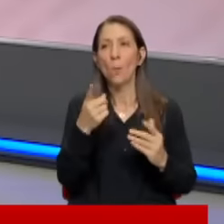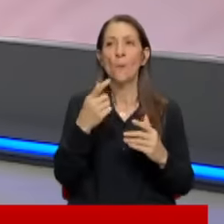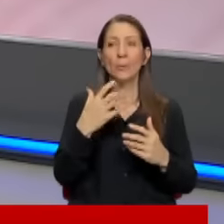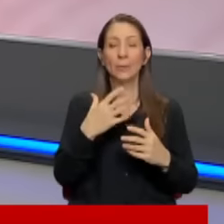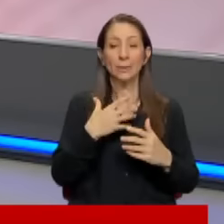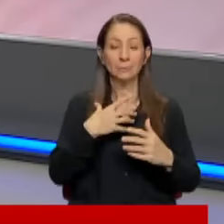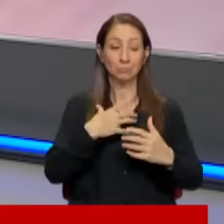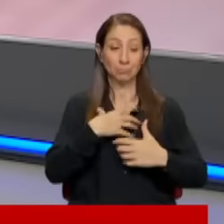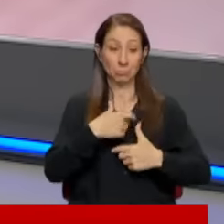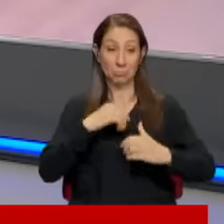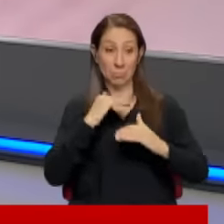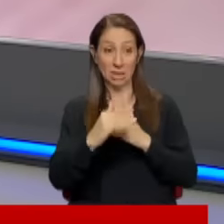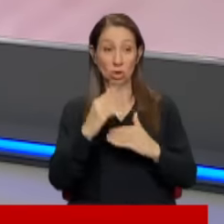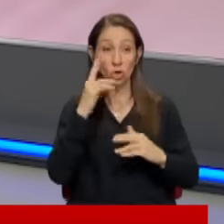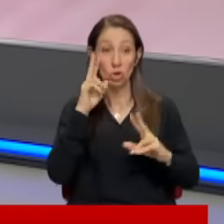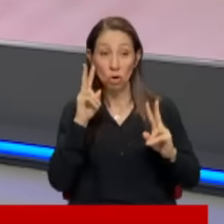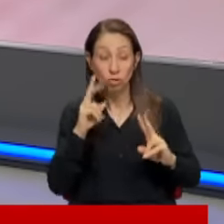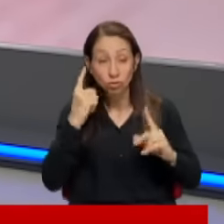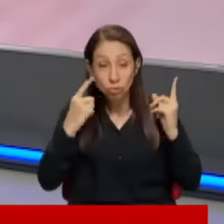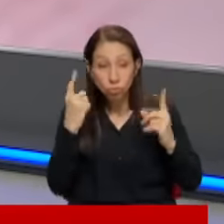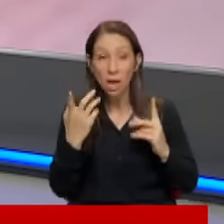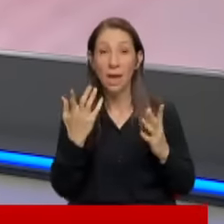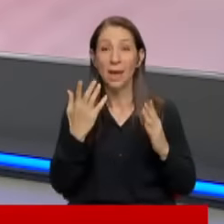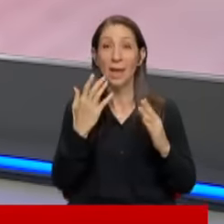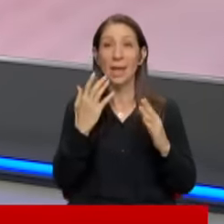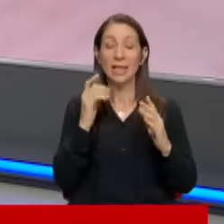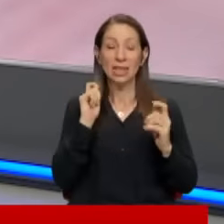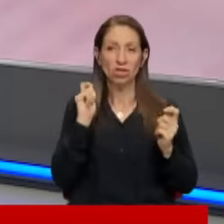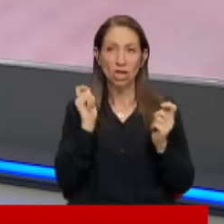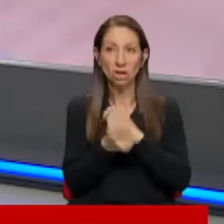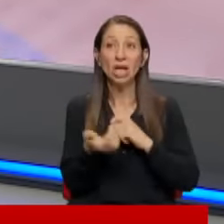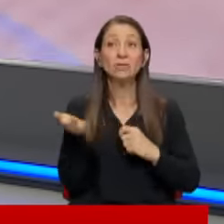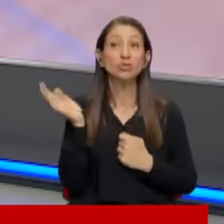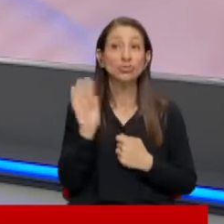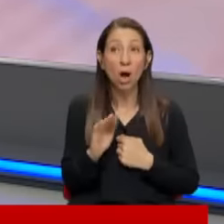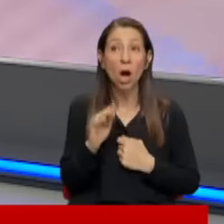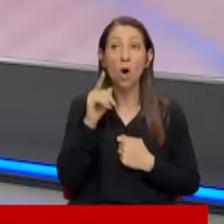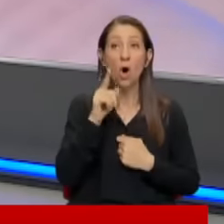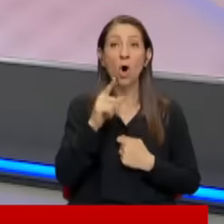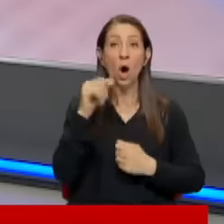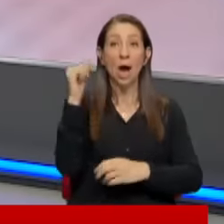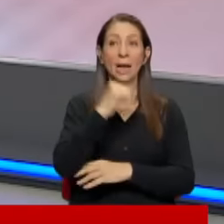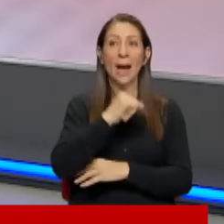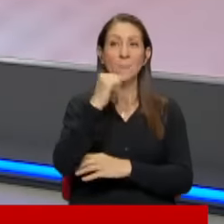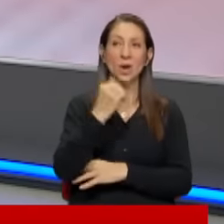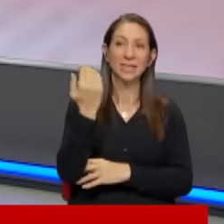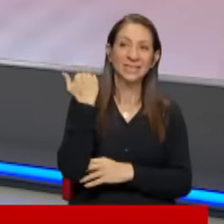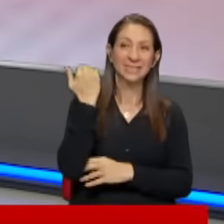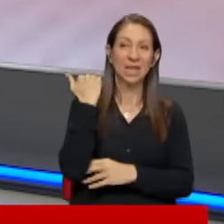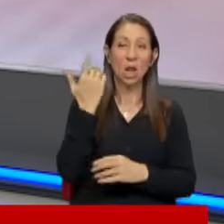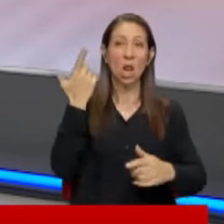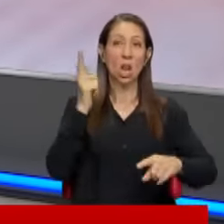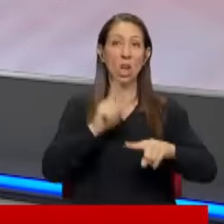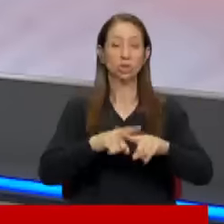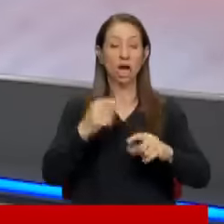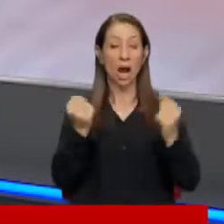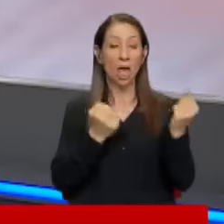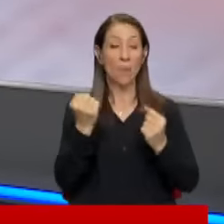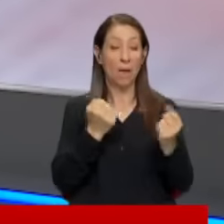görüş, o milli görüş gömleği, o işte değiştirildikten sonra o kamyonet kasasından lüks